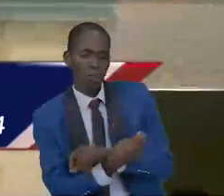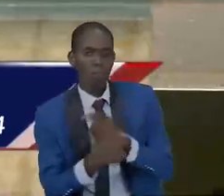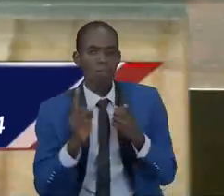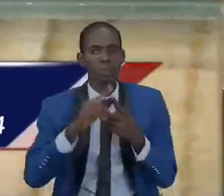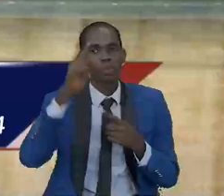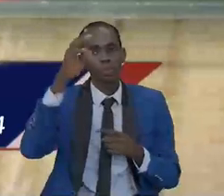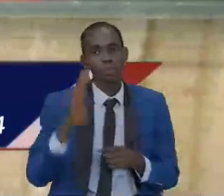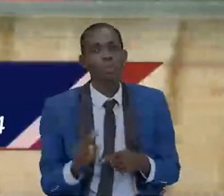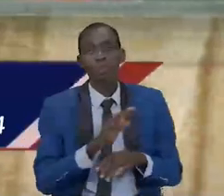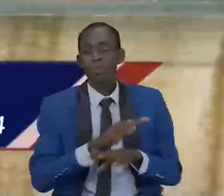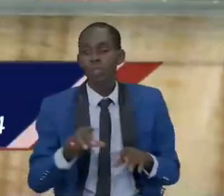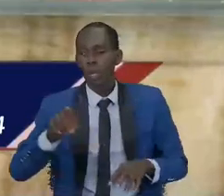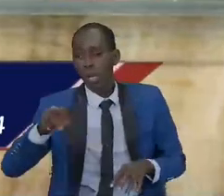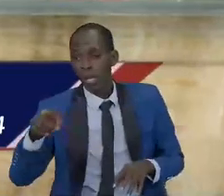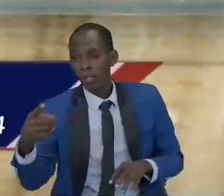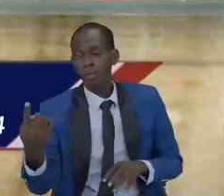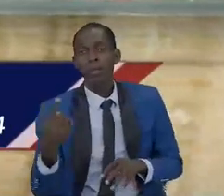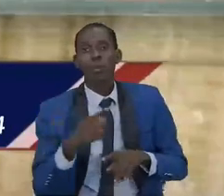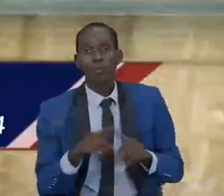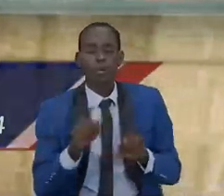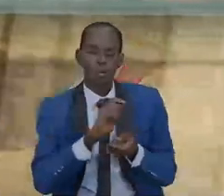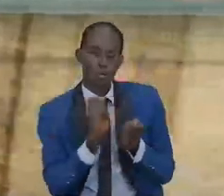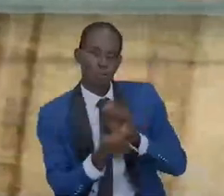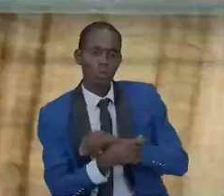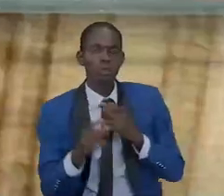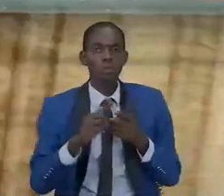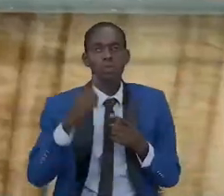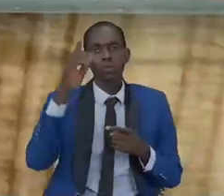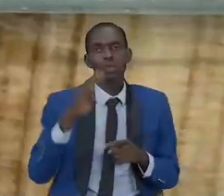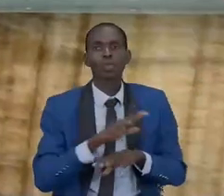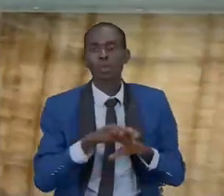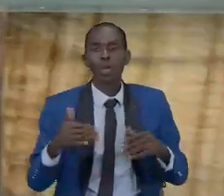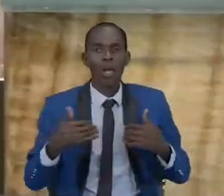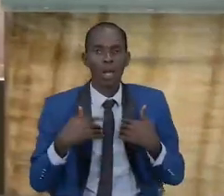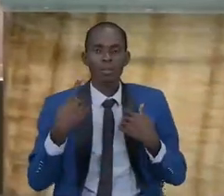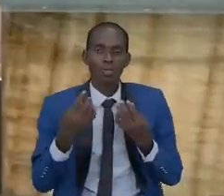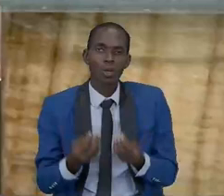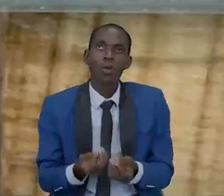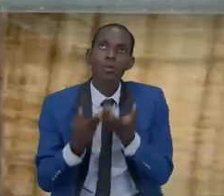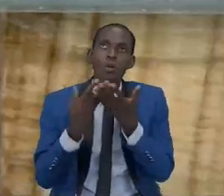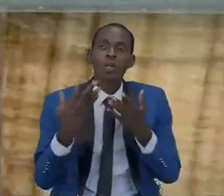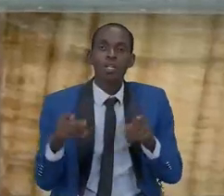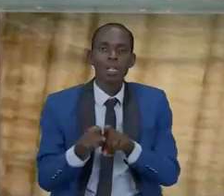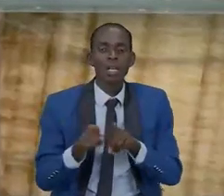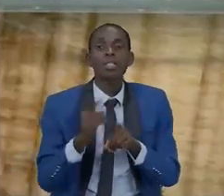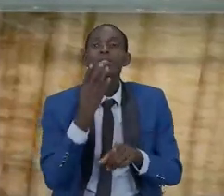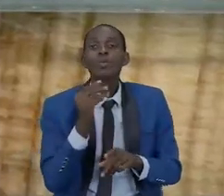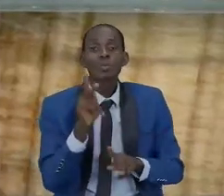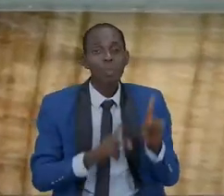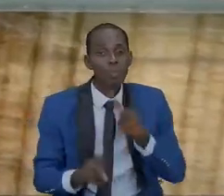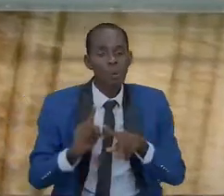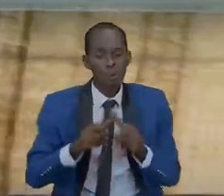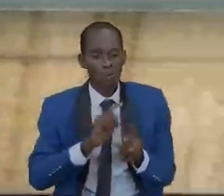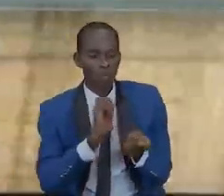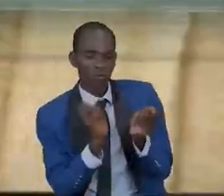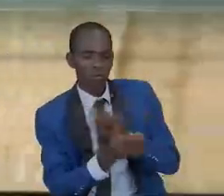mais ils se sont convertis à Dieu il n'avaient pas toutes ces choses ces offrandes des gens de vivre des gens gifs